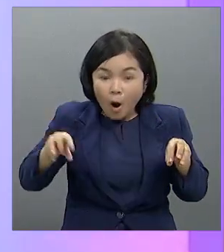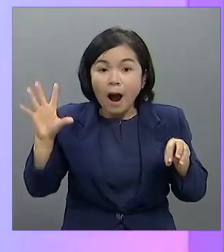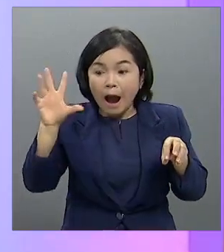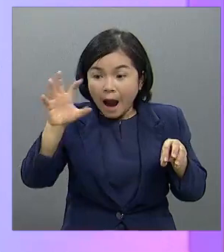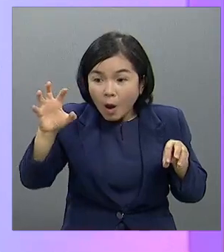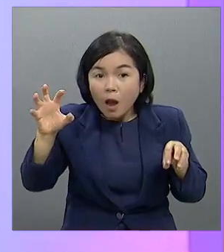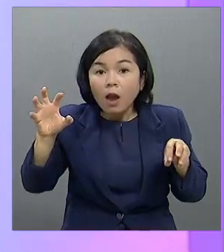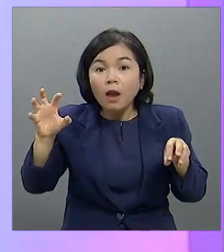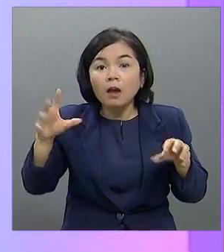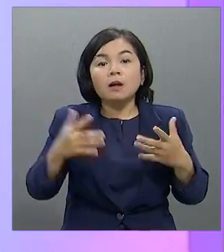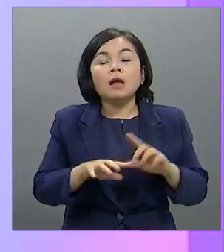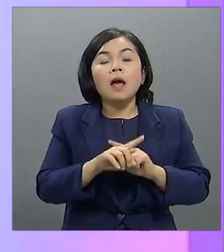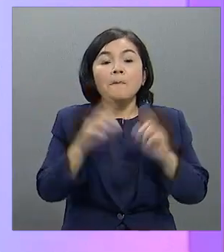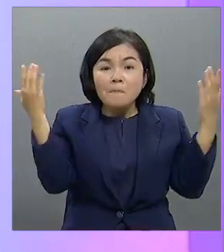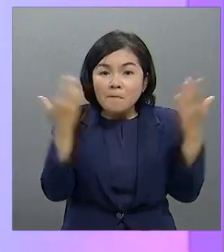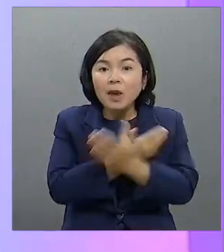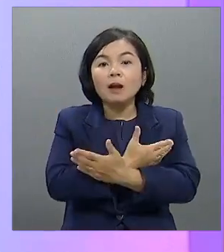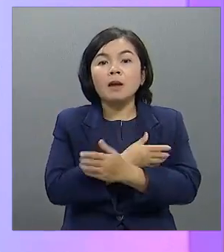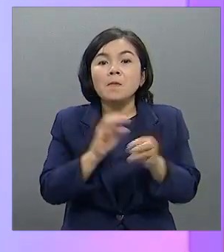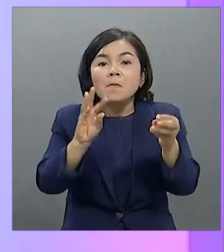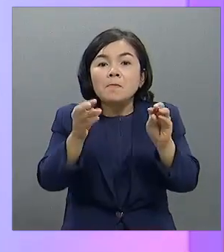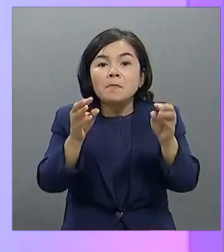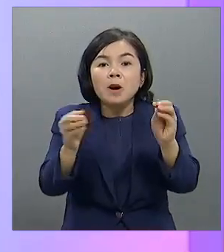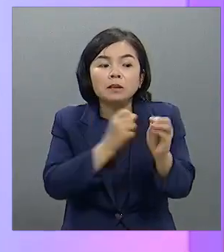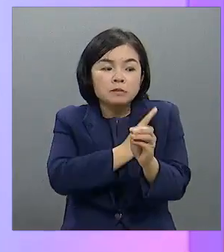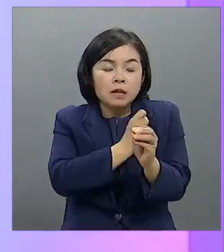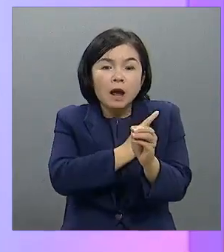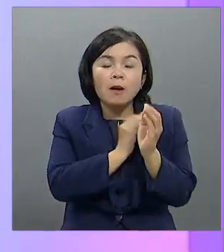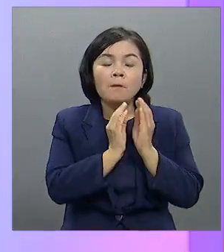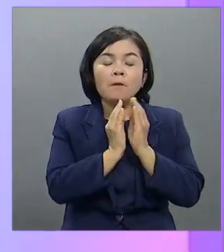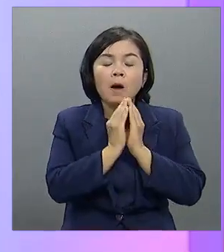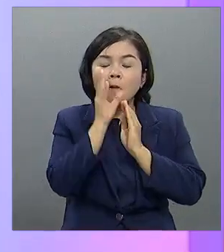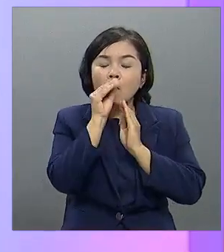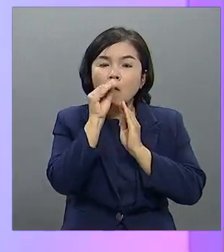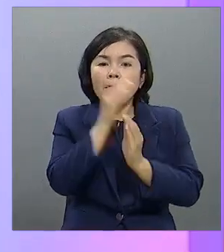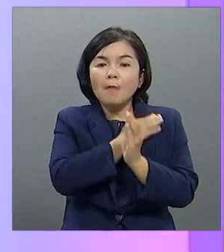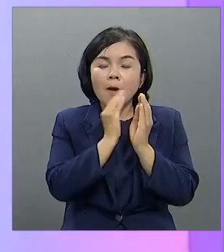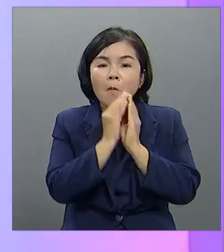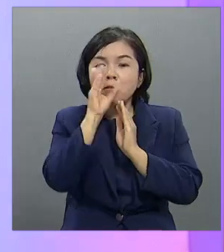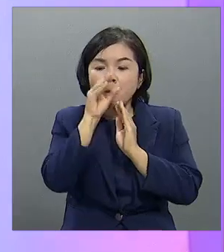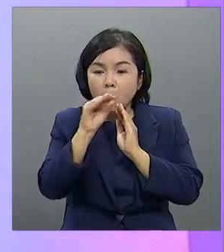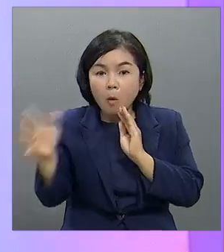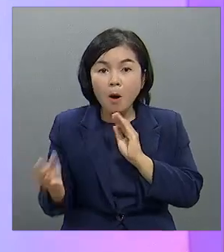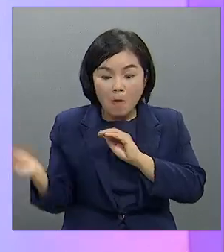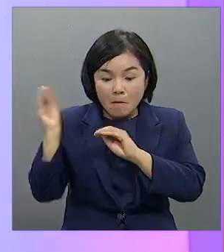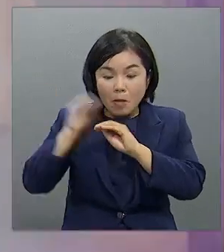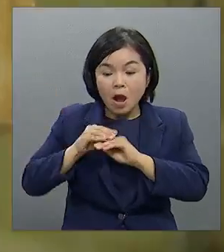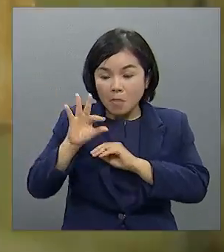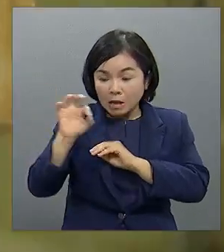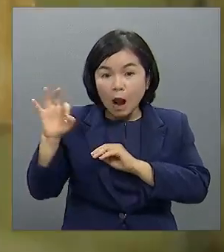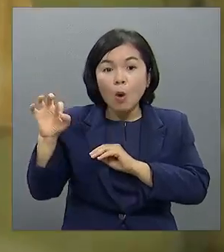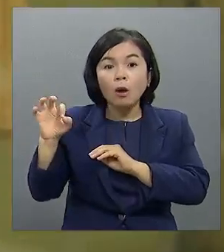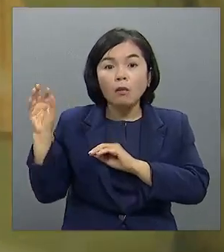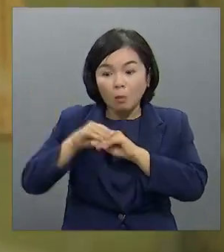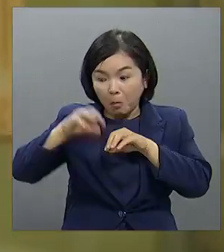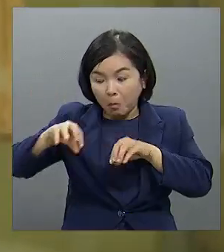พอเปิดธรรมะให้ฟังปุ๊บเก็บไข่โอ้โหเพิ่มขึ้นมาเกือบเท่าตัว900ฟองเดี๋ยวไปดูบรรยากาศการเปิดธรรมะให้ไก่ฟังหน่อยครับ